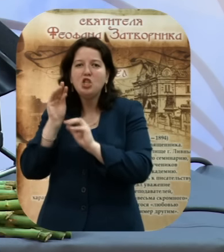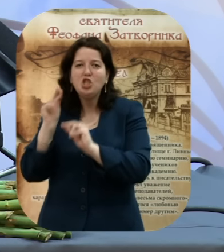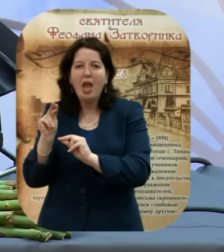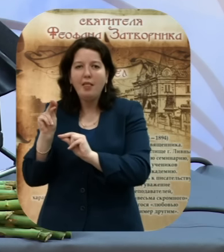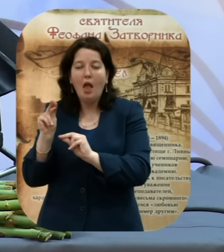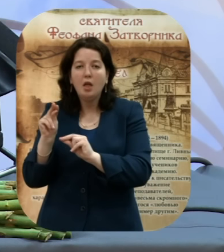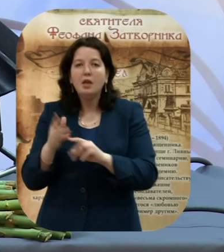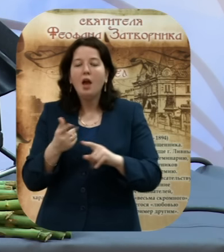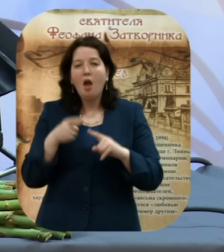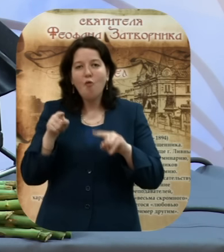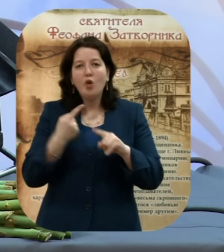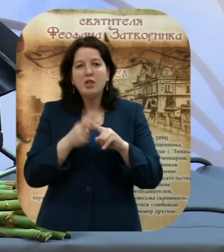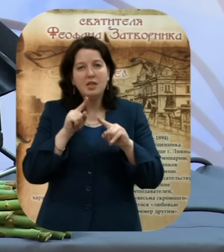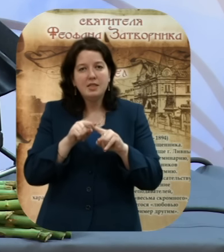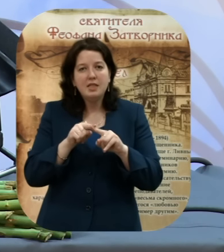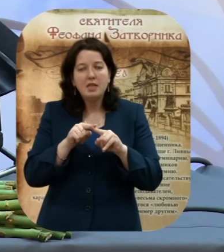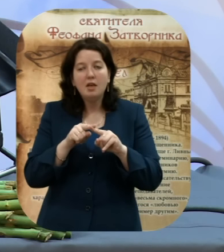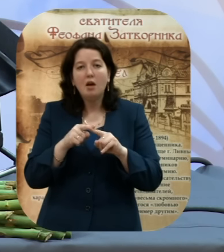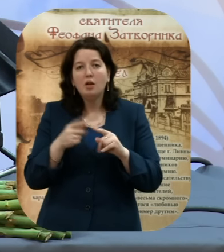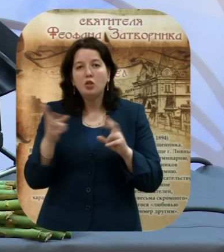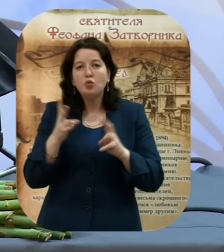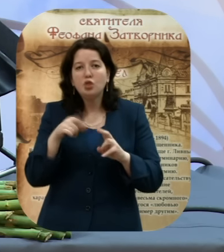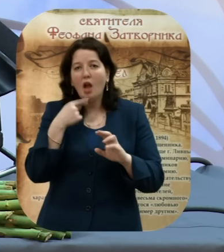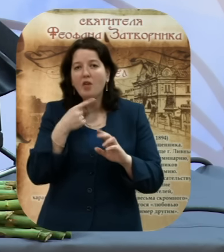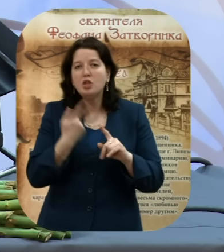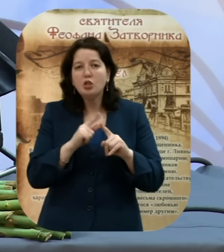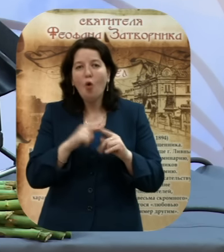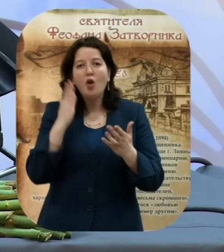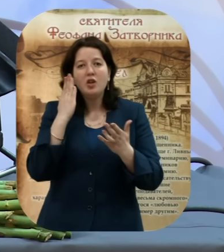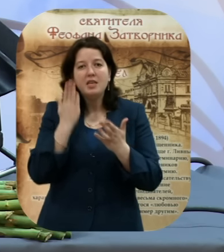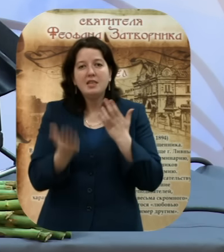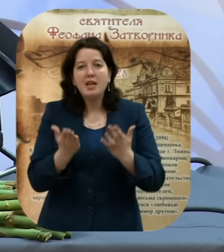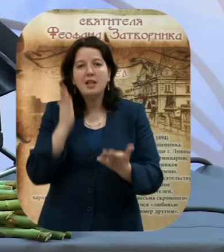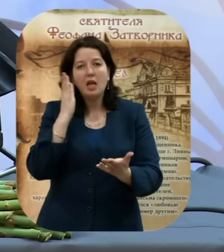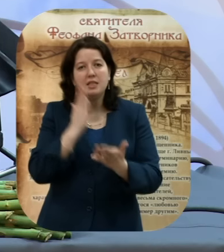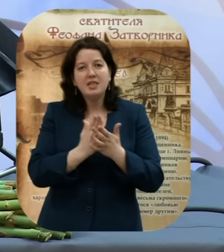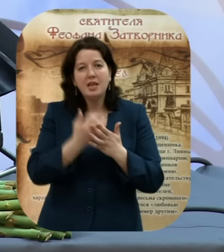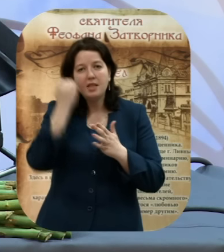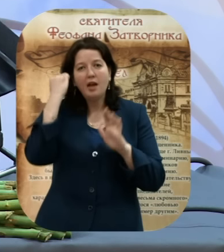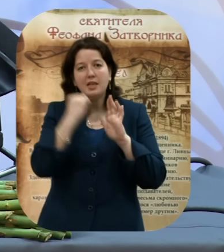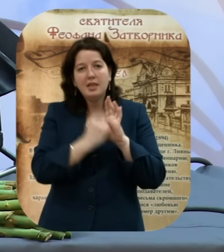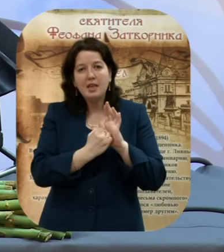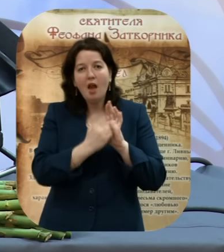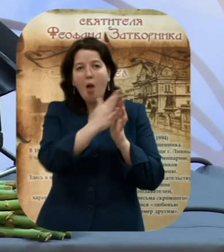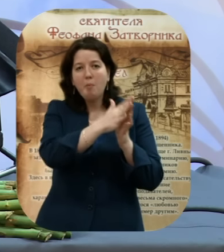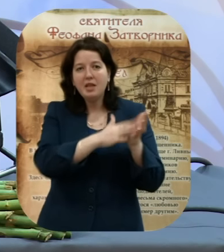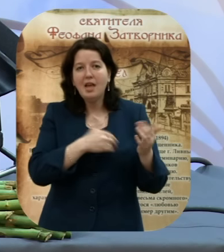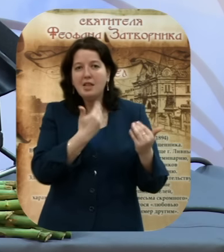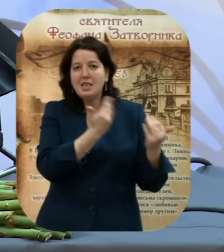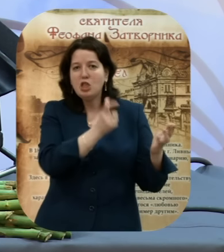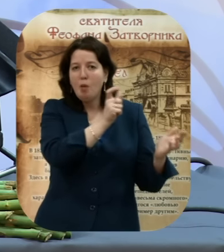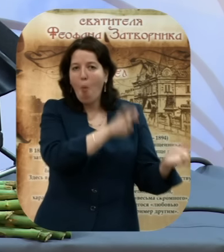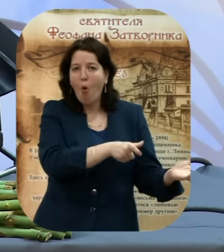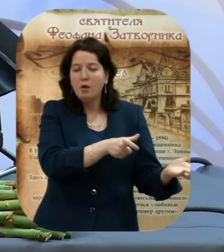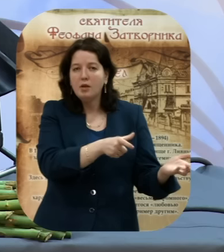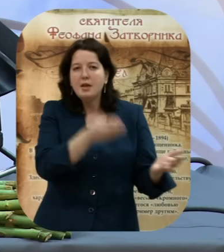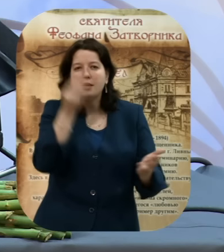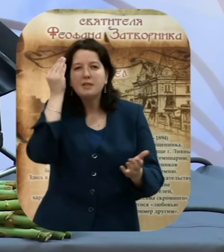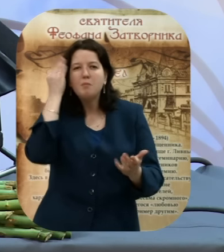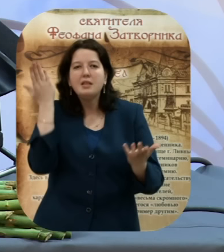здесь в данном случае апостол Иаков говорит, и если есть грехи, простятся ему. О чем идет речь?